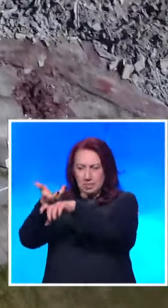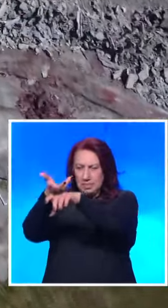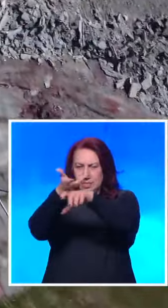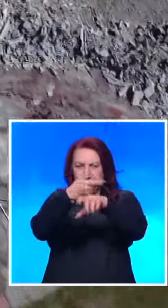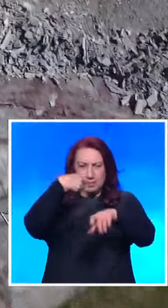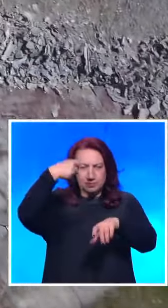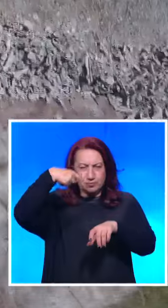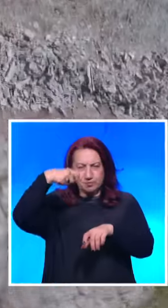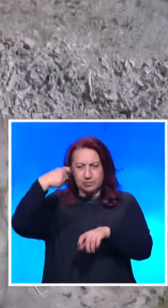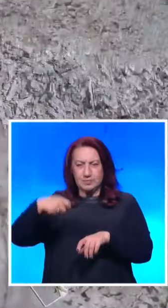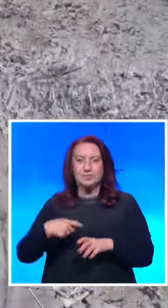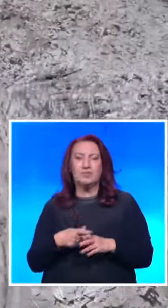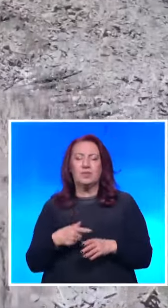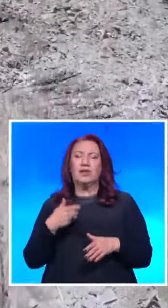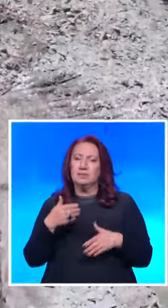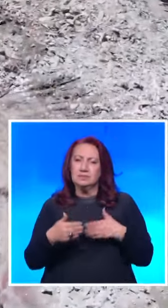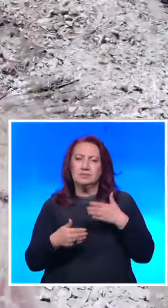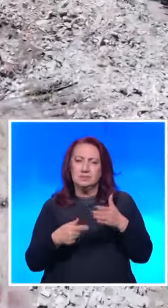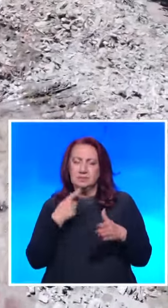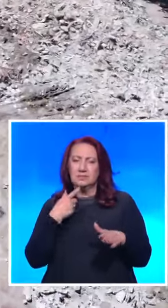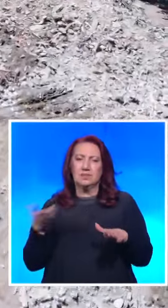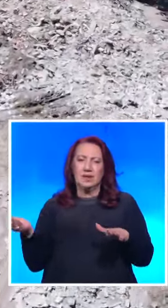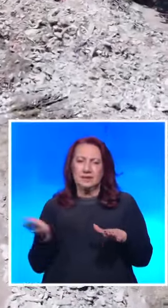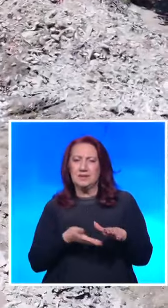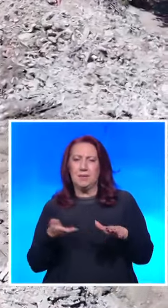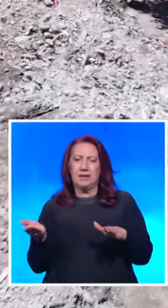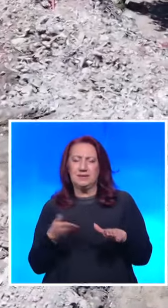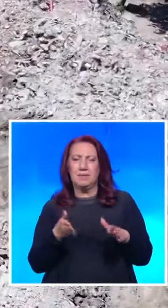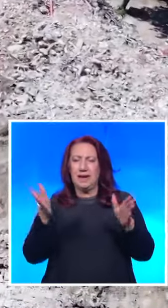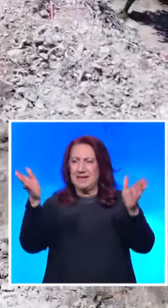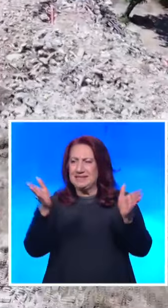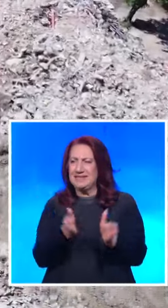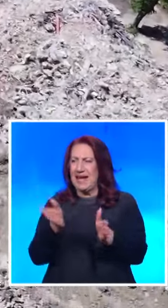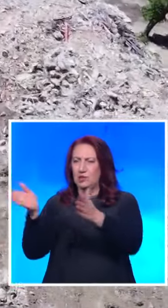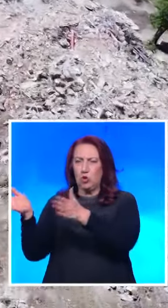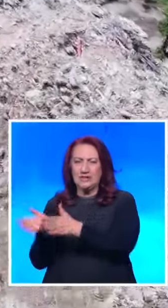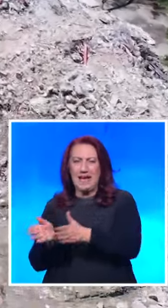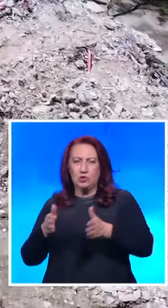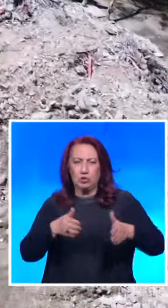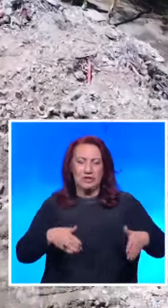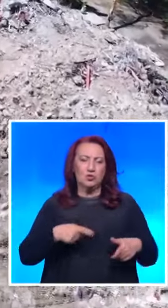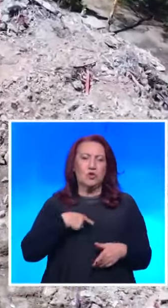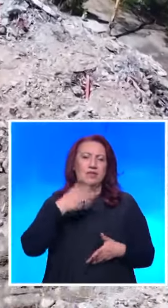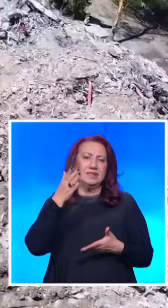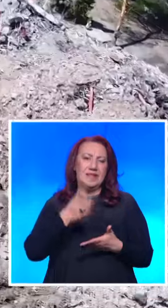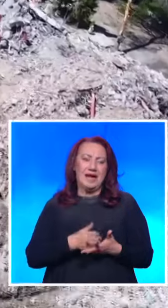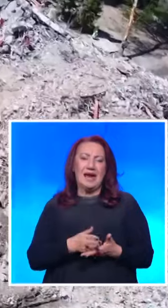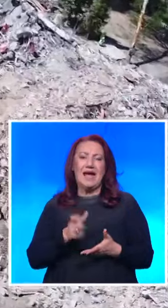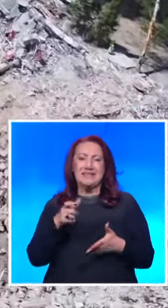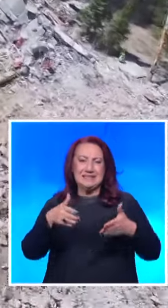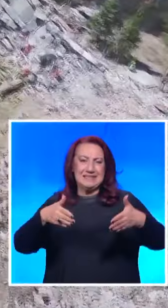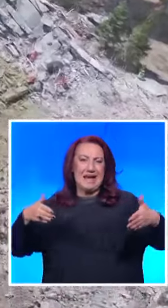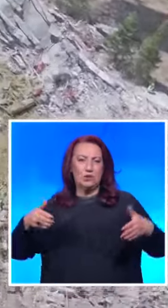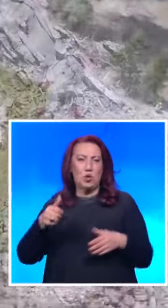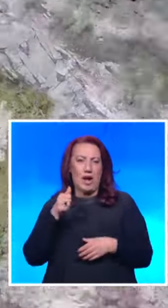на съоръжението. Поетапно бяха разрушени отделните сектори, а накрая бе съборен и сектор А, заедно с козирката.